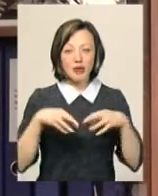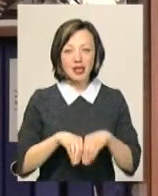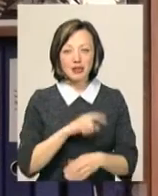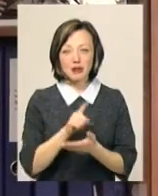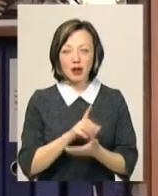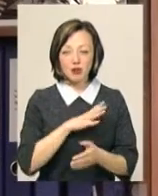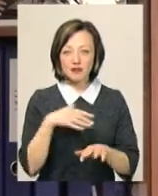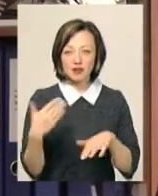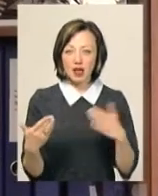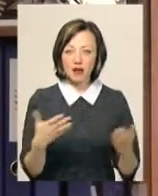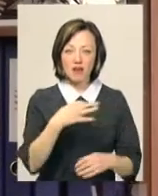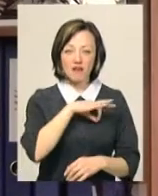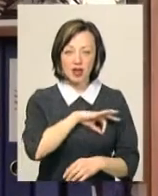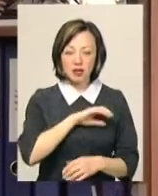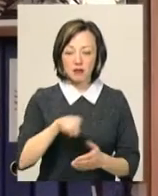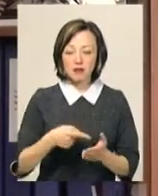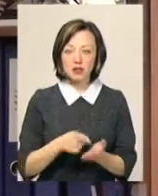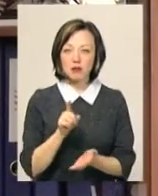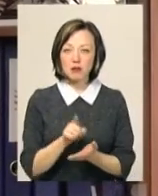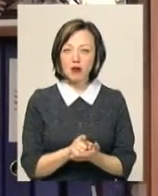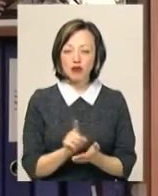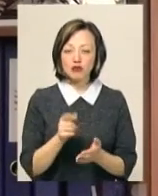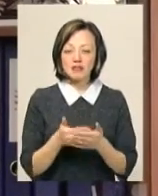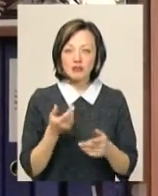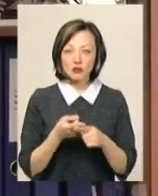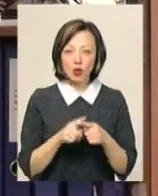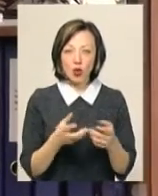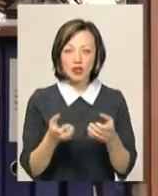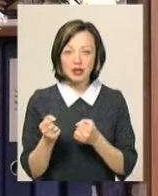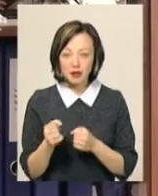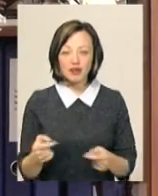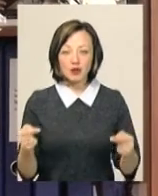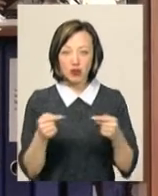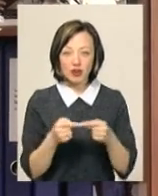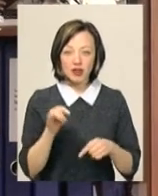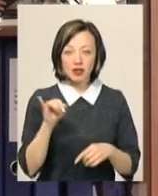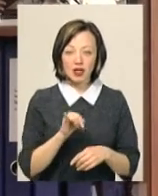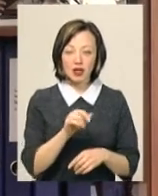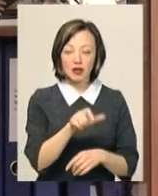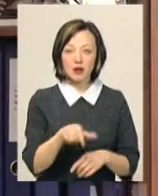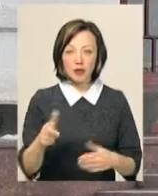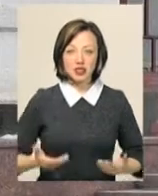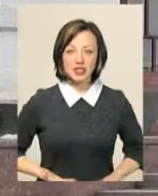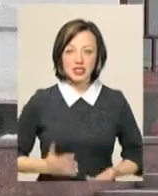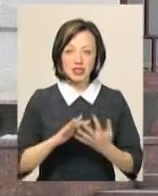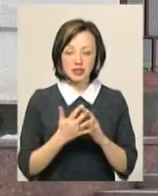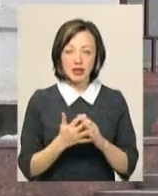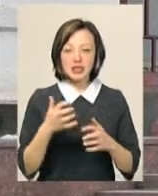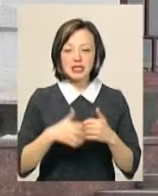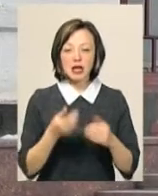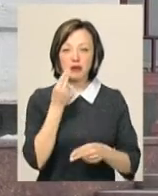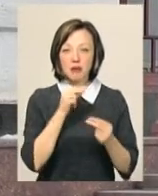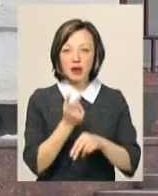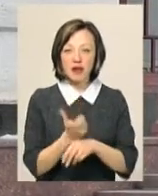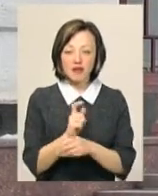бути взаємовигідним. Місто має щось від цього отримати, відповідно, мешканці тих сіл. Серед переваг